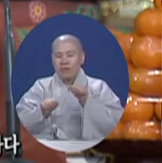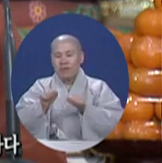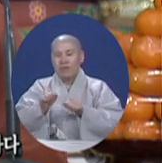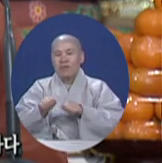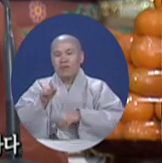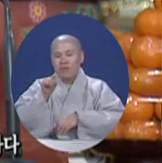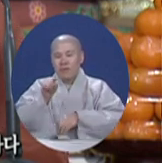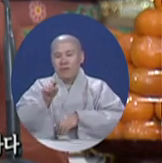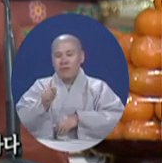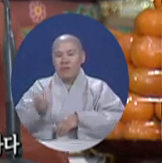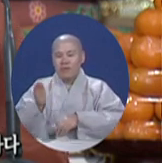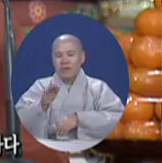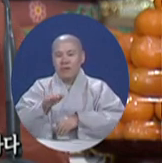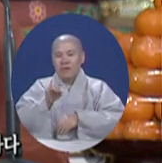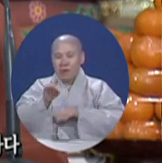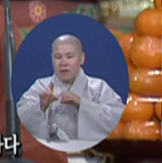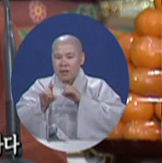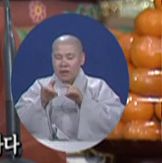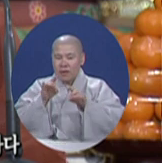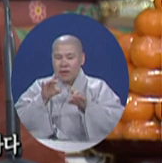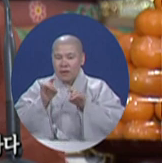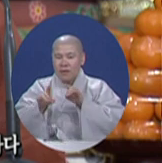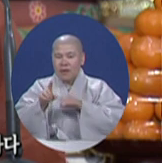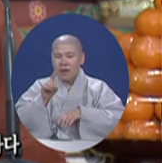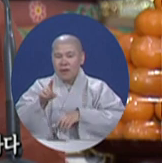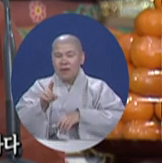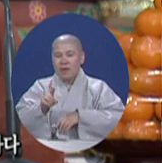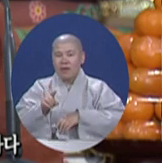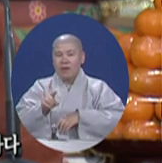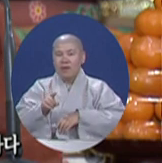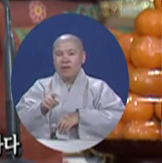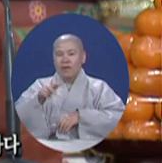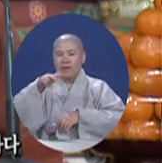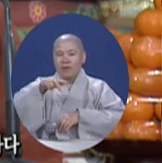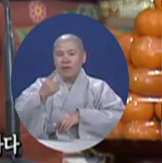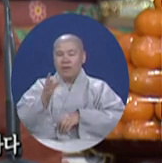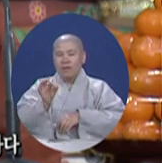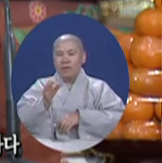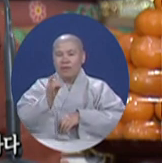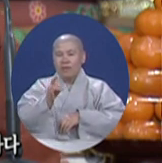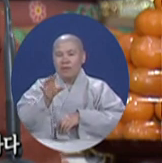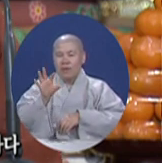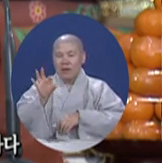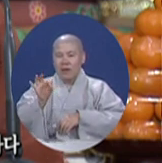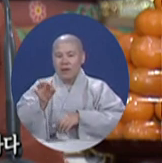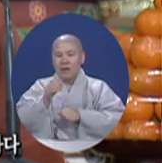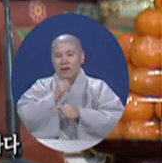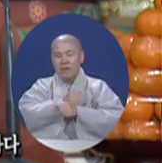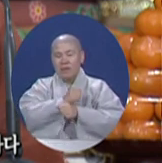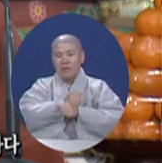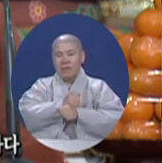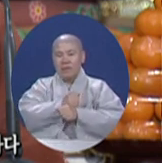그것인데 그 하나하나에 종행을 한다. 종이라는 건 뭐냐?